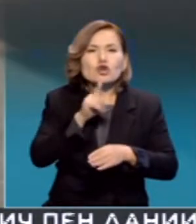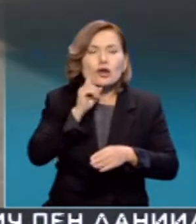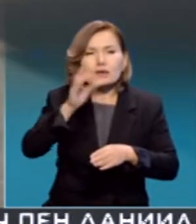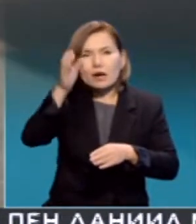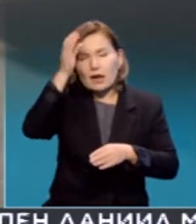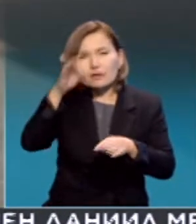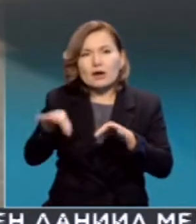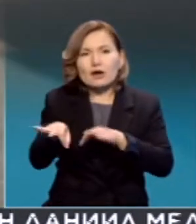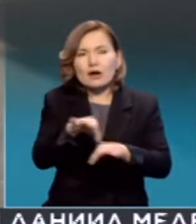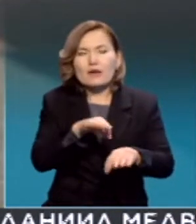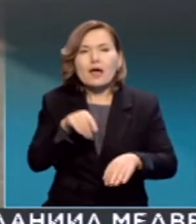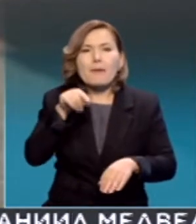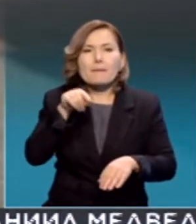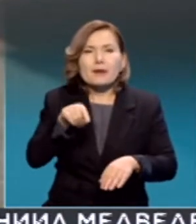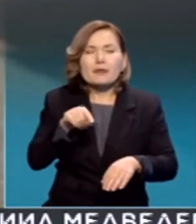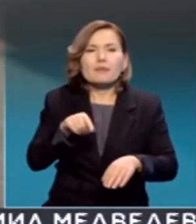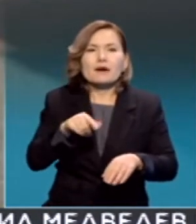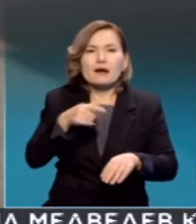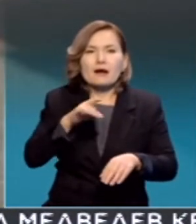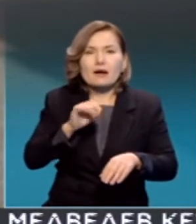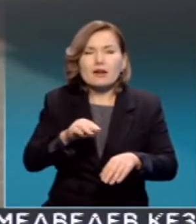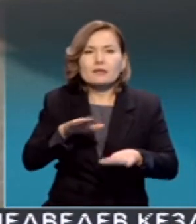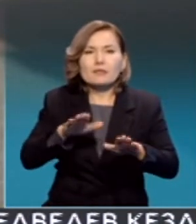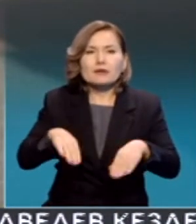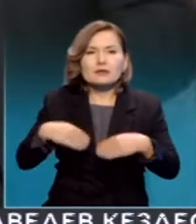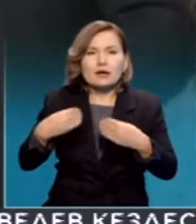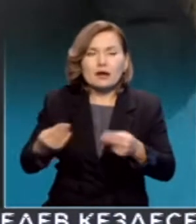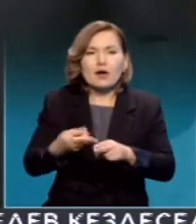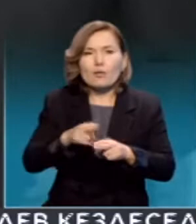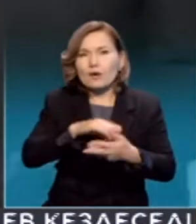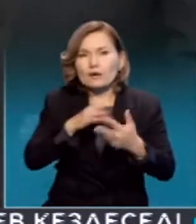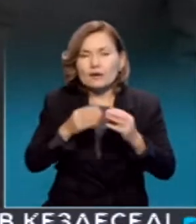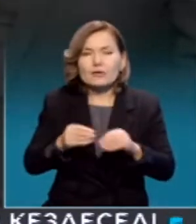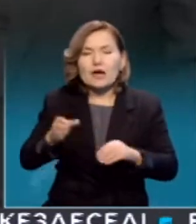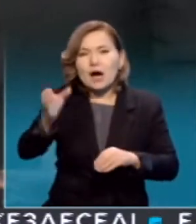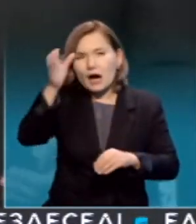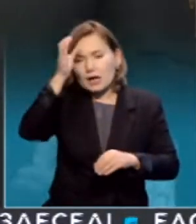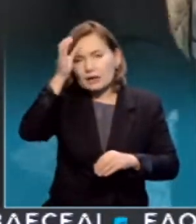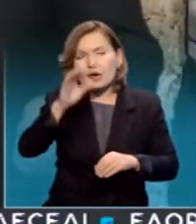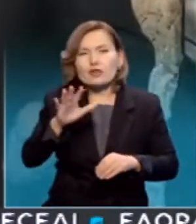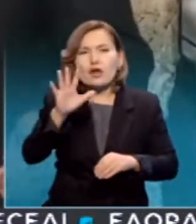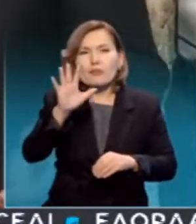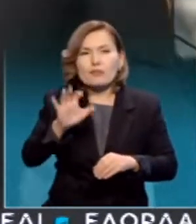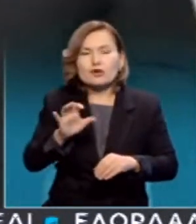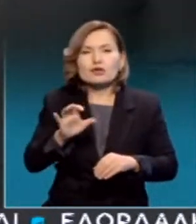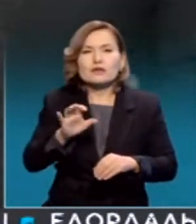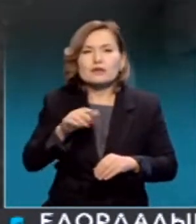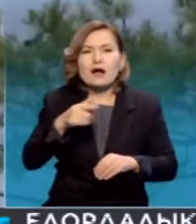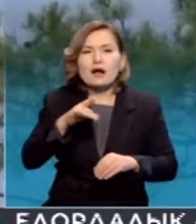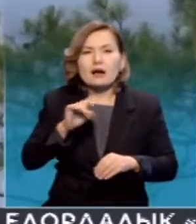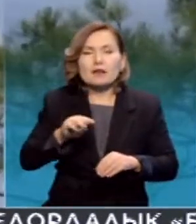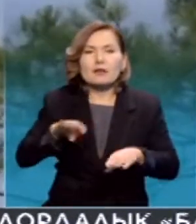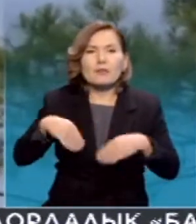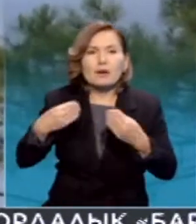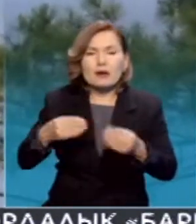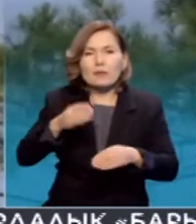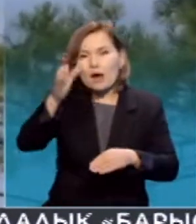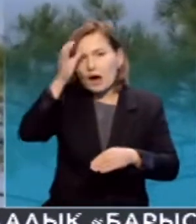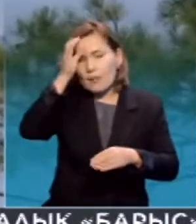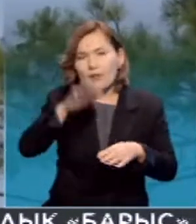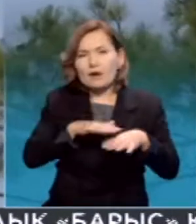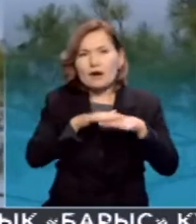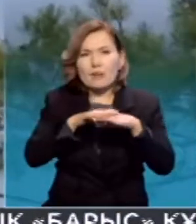1000 грант бөлініп, халықаралық ғылыми орталықтарында тағылымдамадан өту үшін ғалымдарға 500 грант қарастырылады. Ғылым саласын қаржыландыру